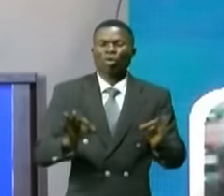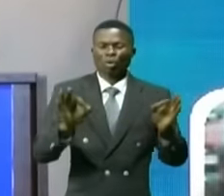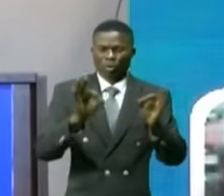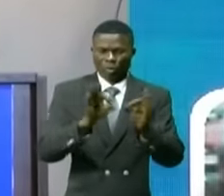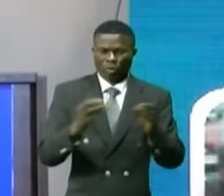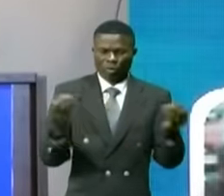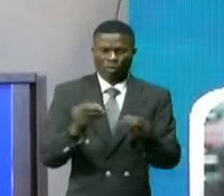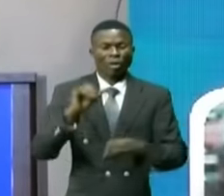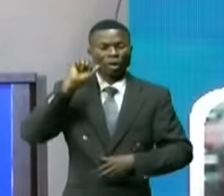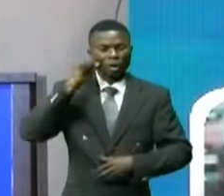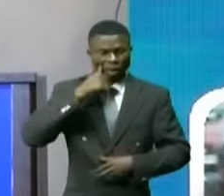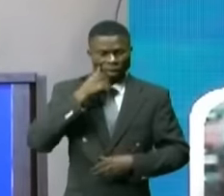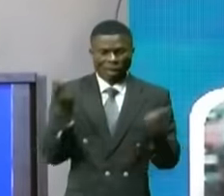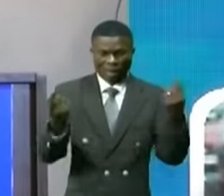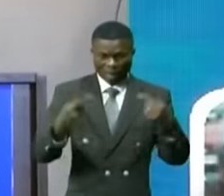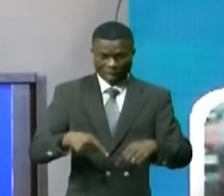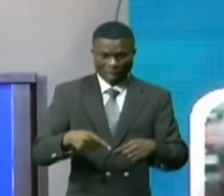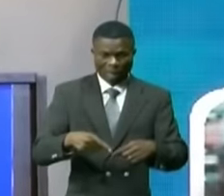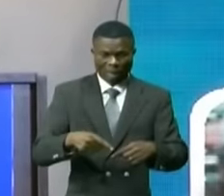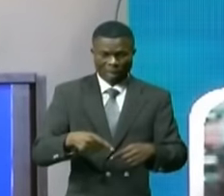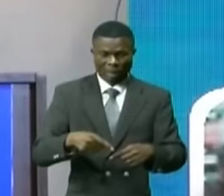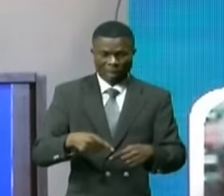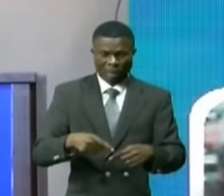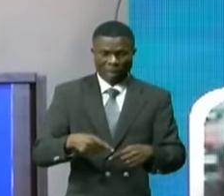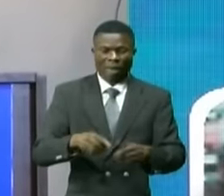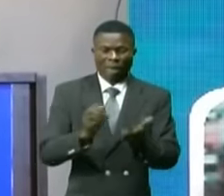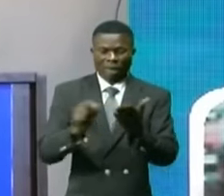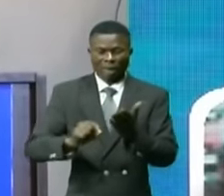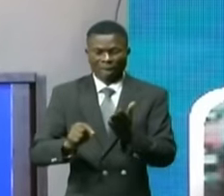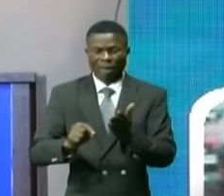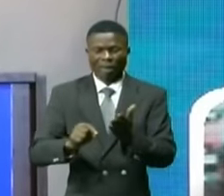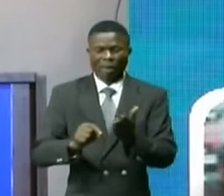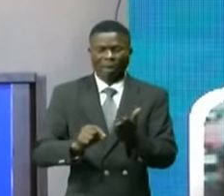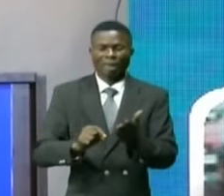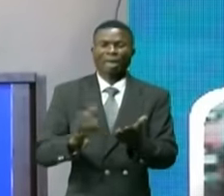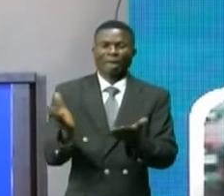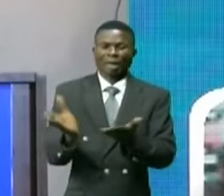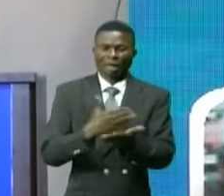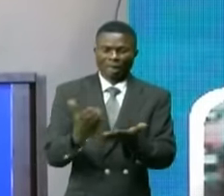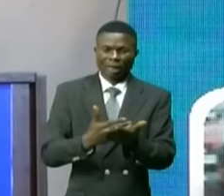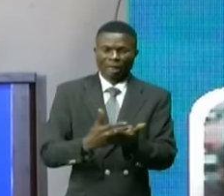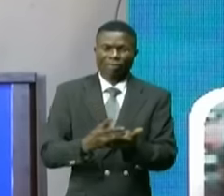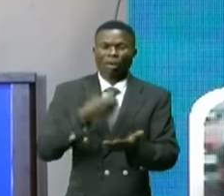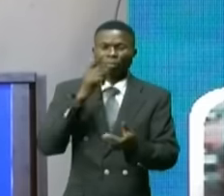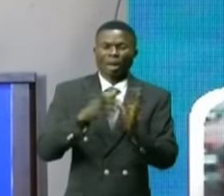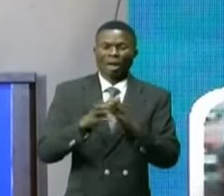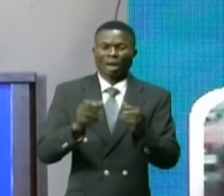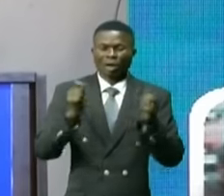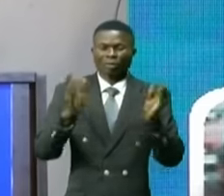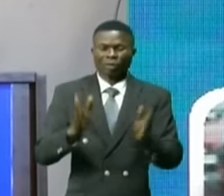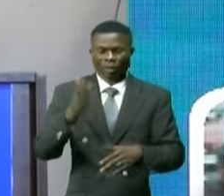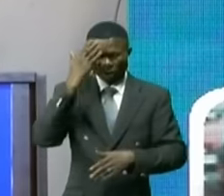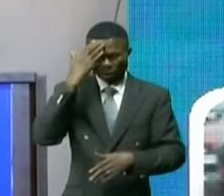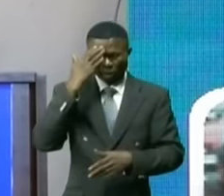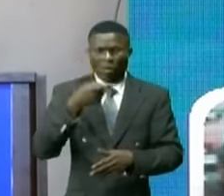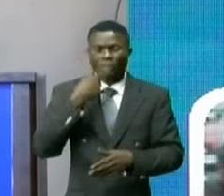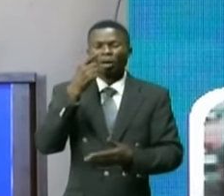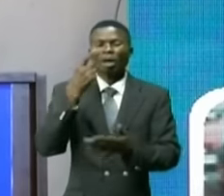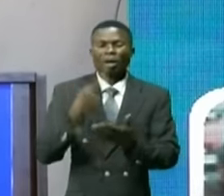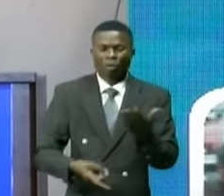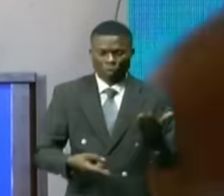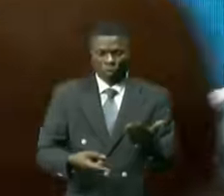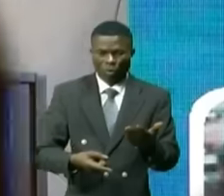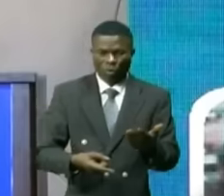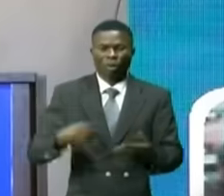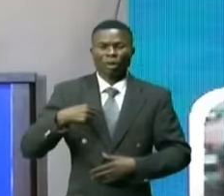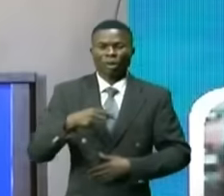afin que demain, lorsque vous allez écrire vos articles ou en parler dans la presse, vous sachiez de quoi on parle lorsque l'on dit que